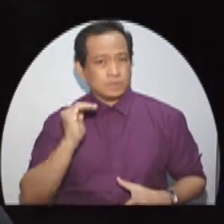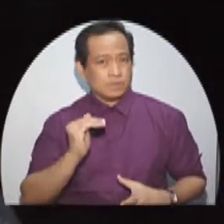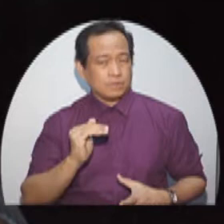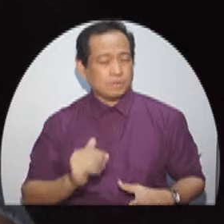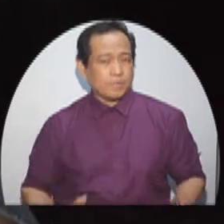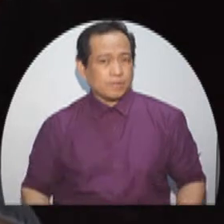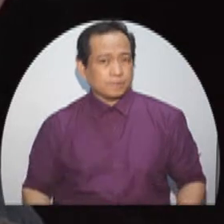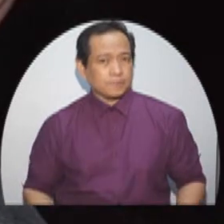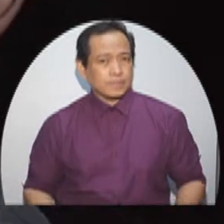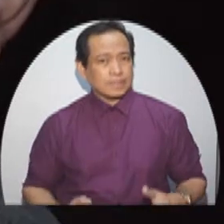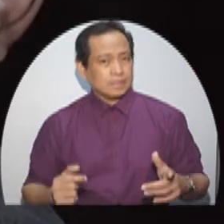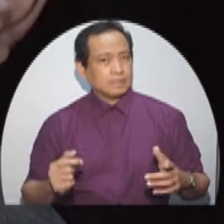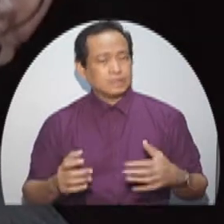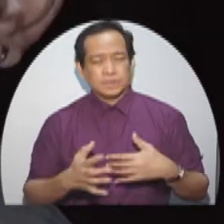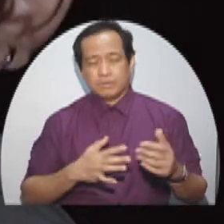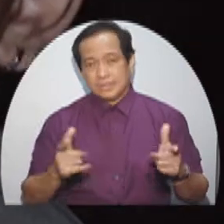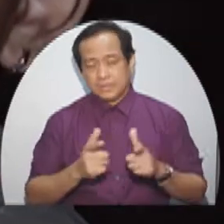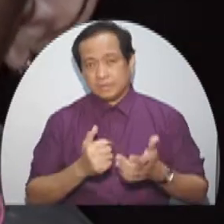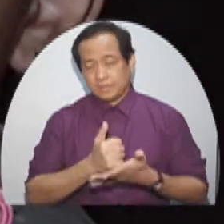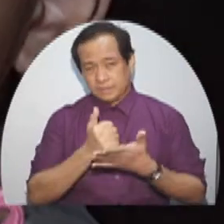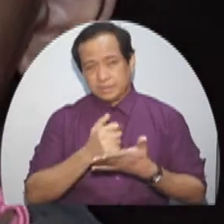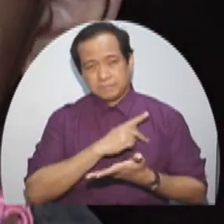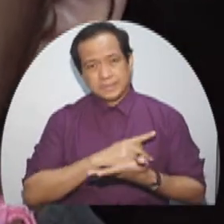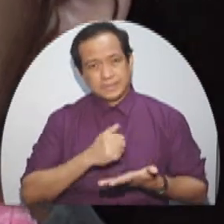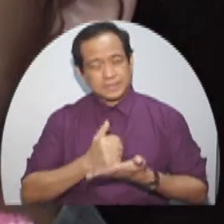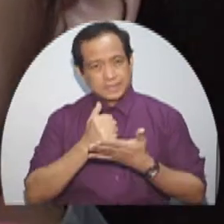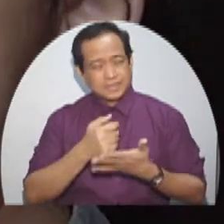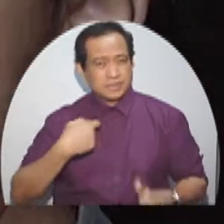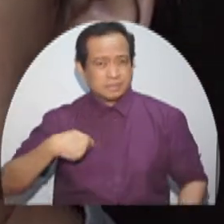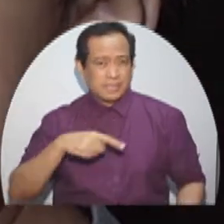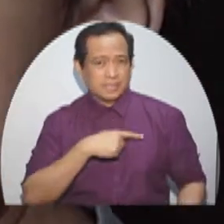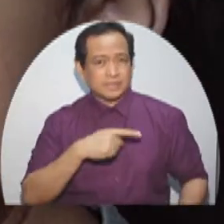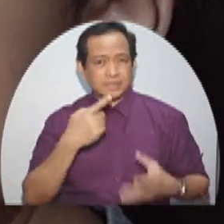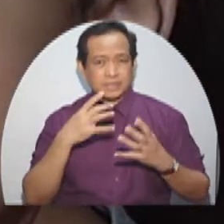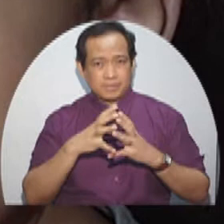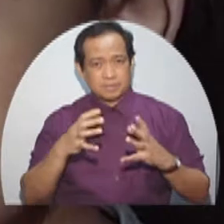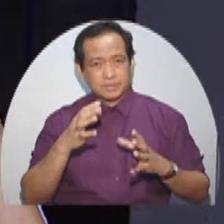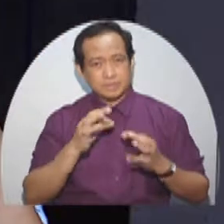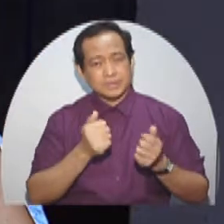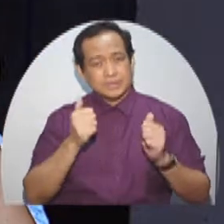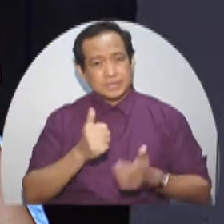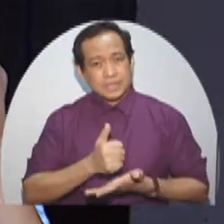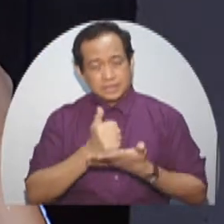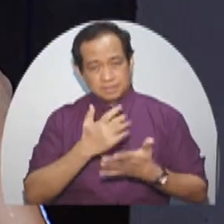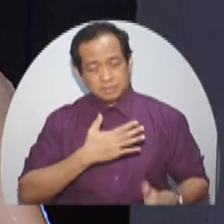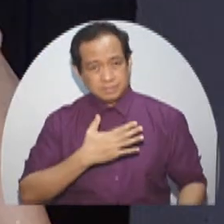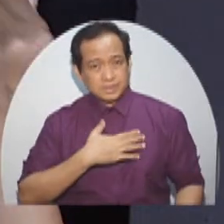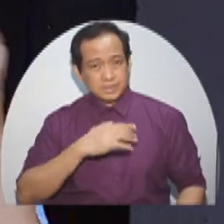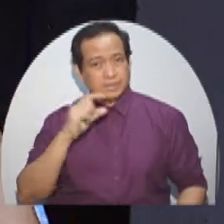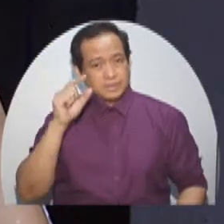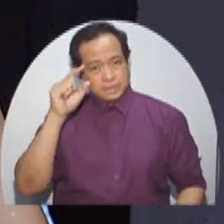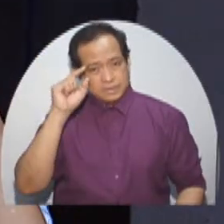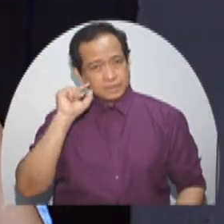niyo po ako. Kahit kunting tulong, maraming salamat sa tulong niyo kung matutulungan niyo yung apo